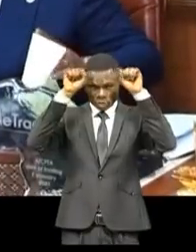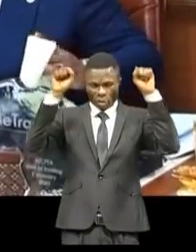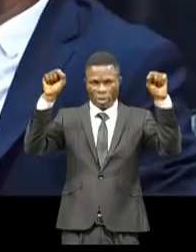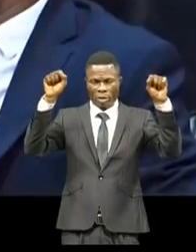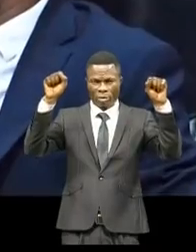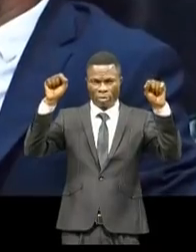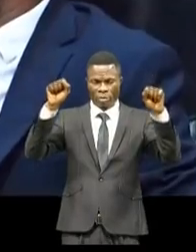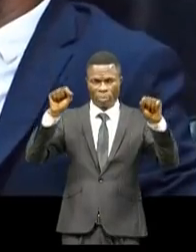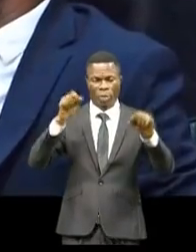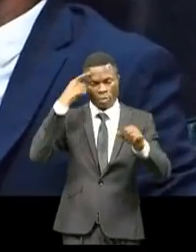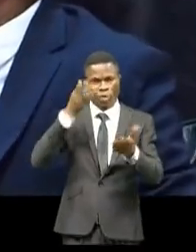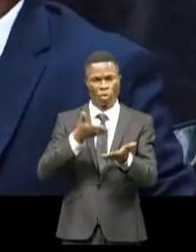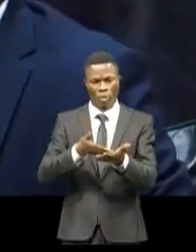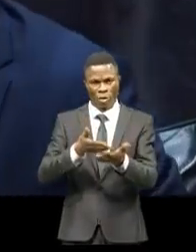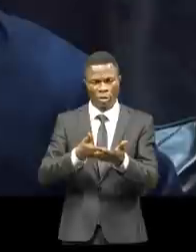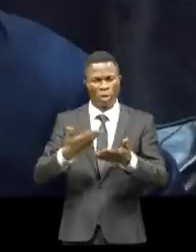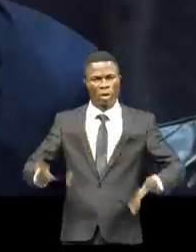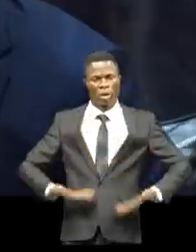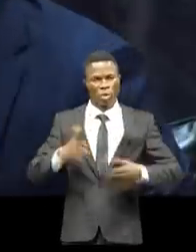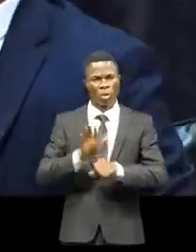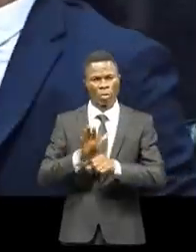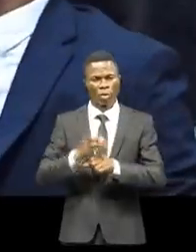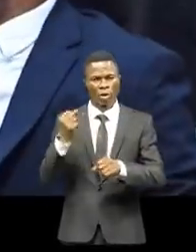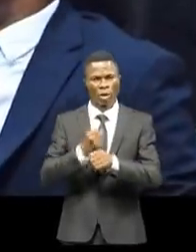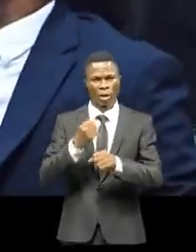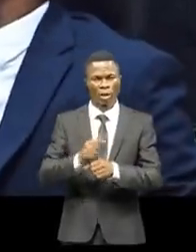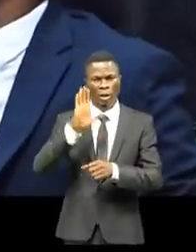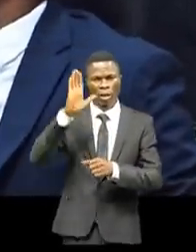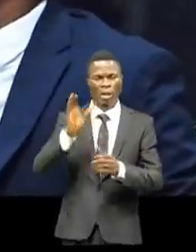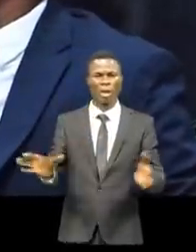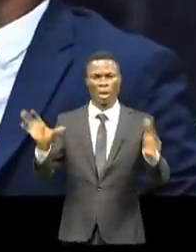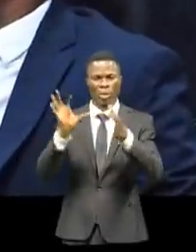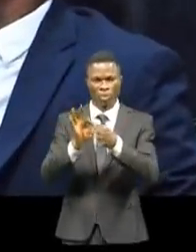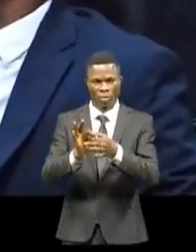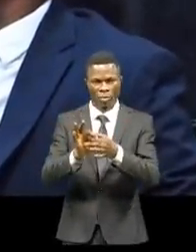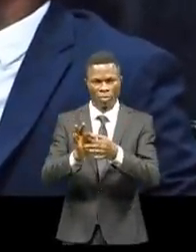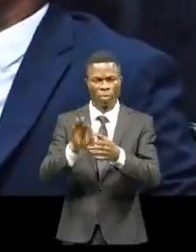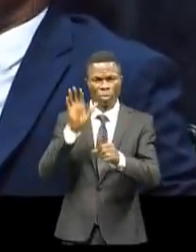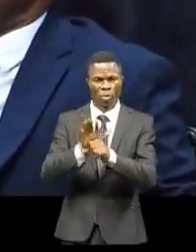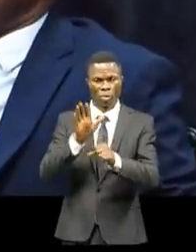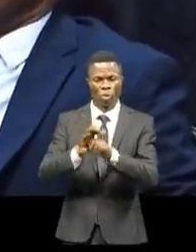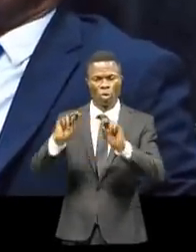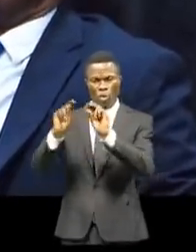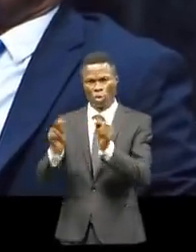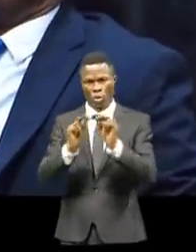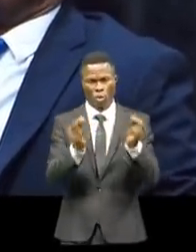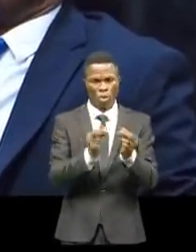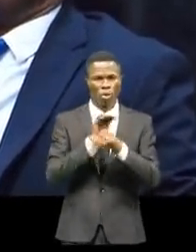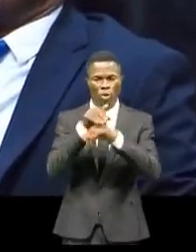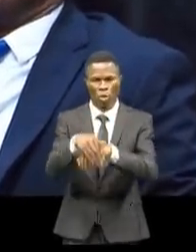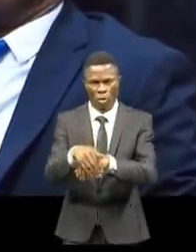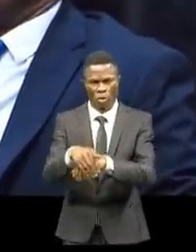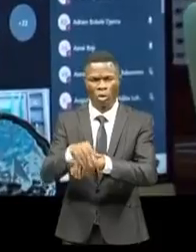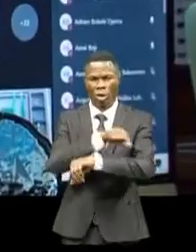République a à ses propos salué les travaux de synchronisation faits par les différentes structures impliquées dans toutes